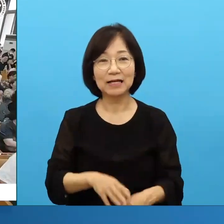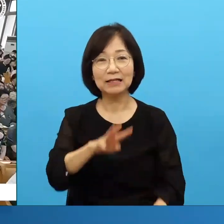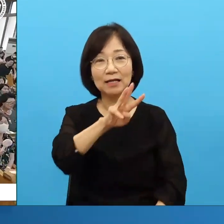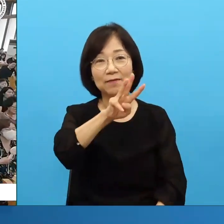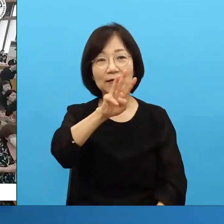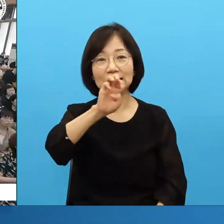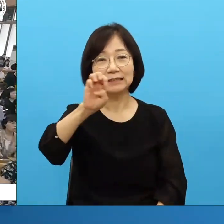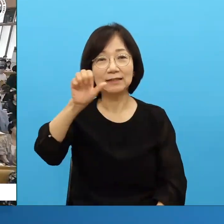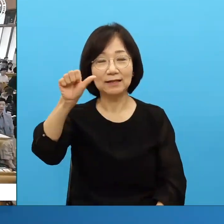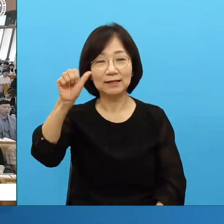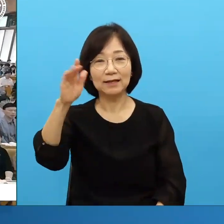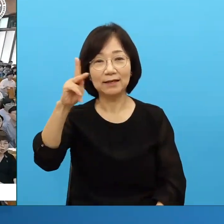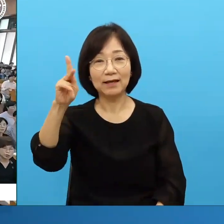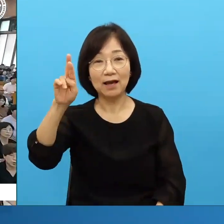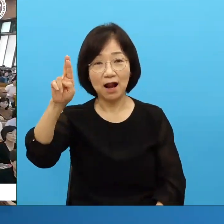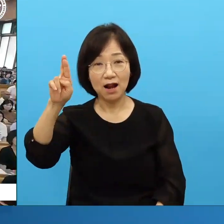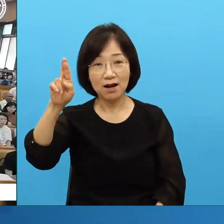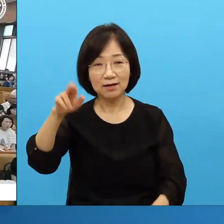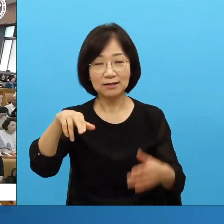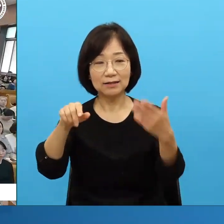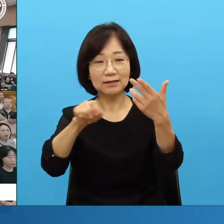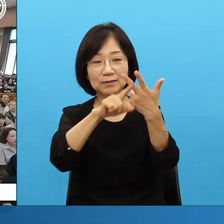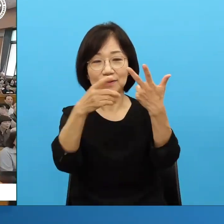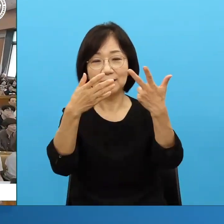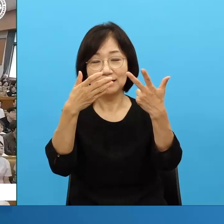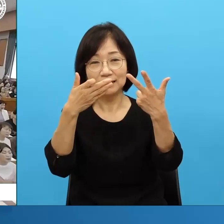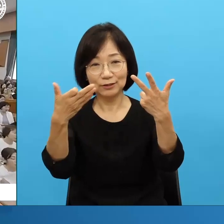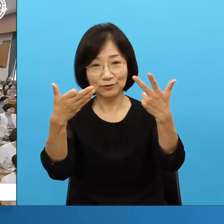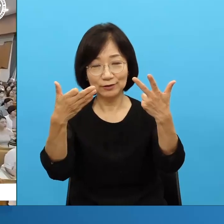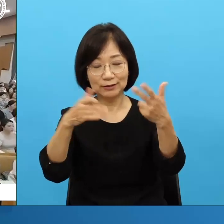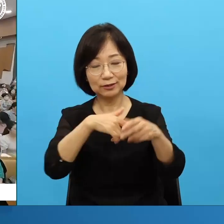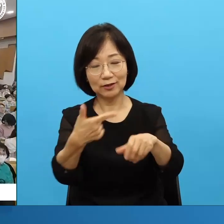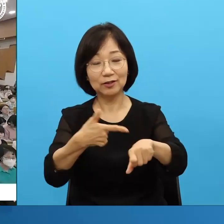위아.kr에서 오는 19일 오후 6시까지 등록받습니다.